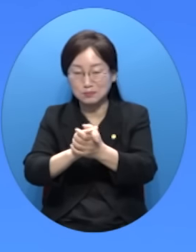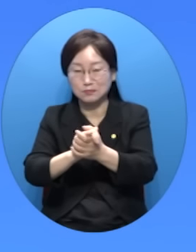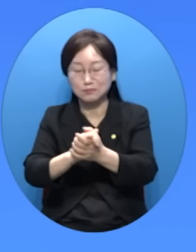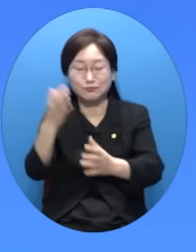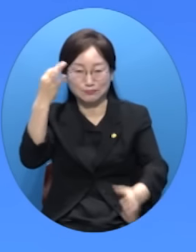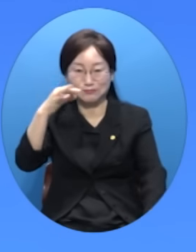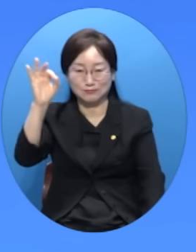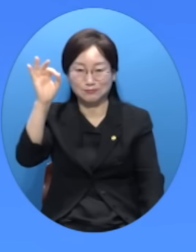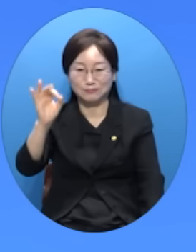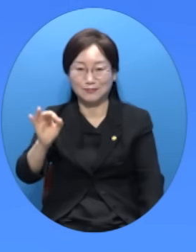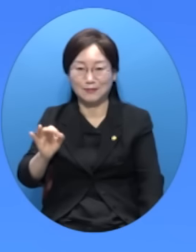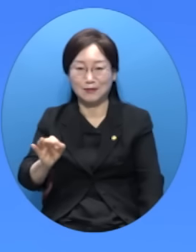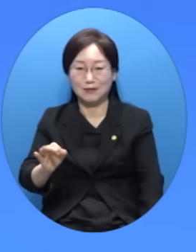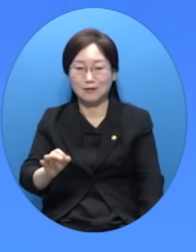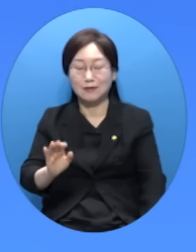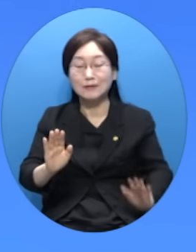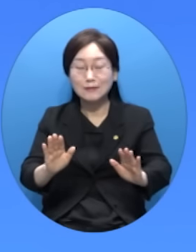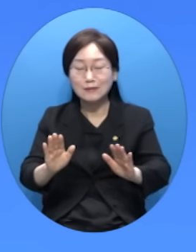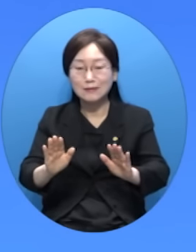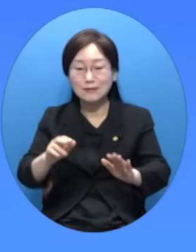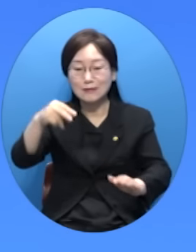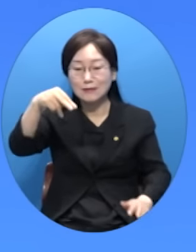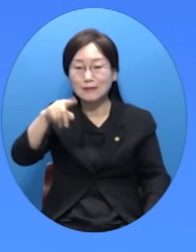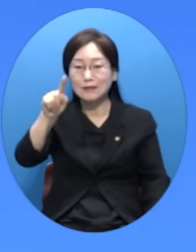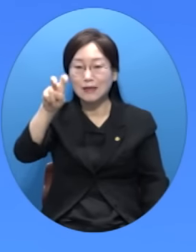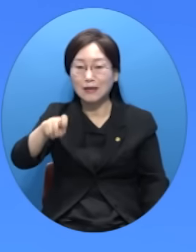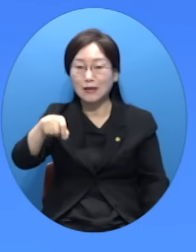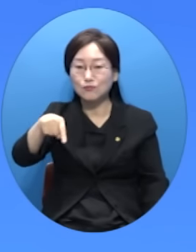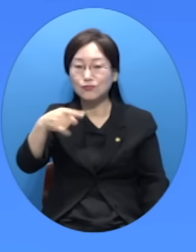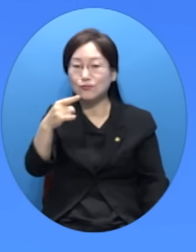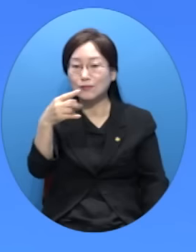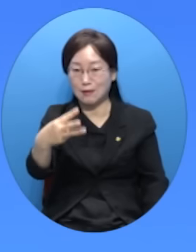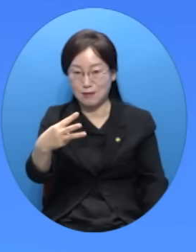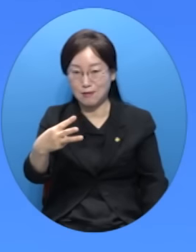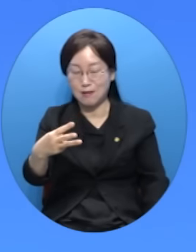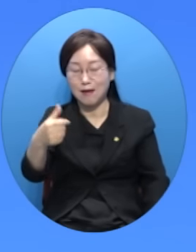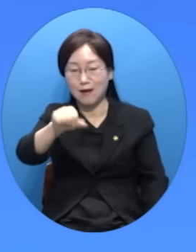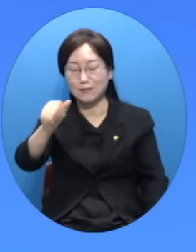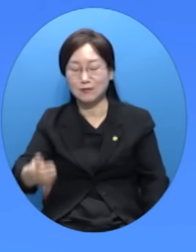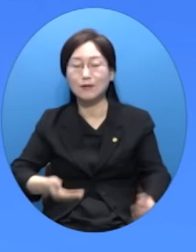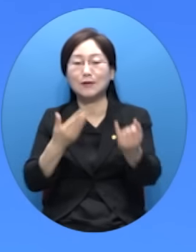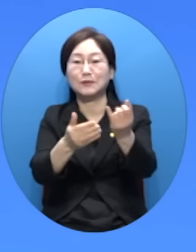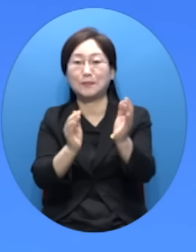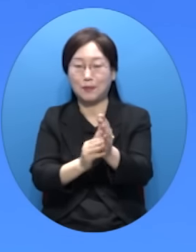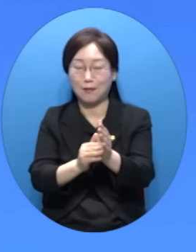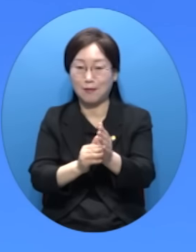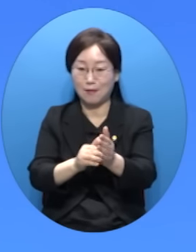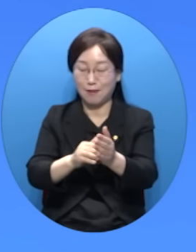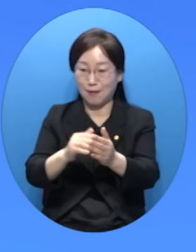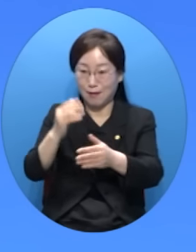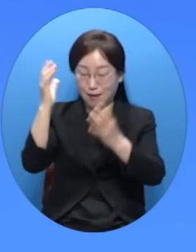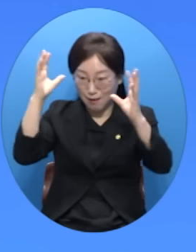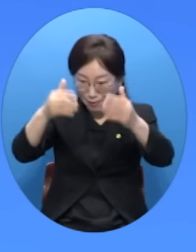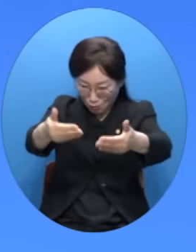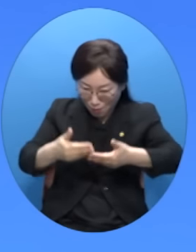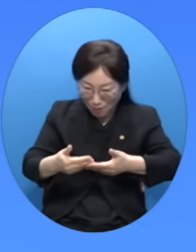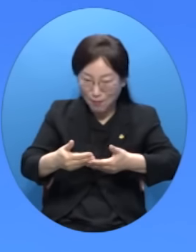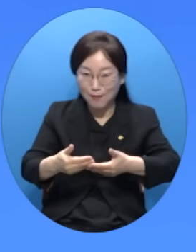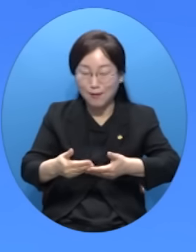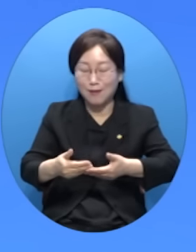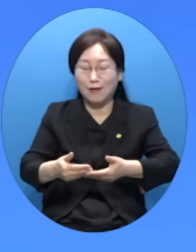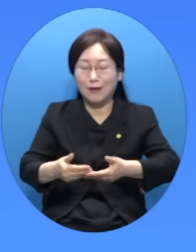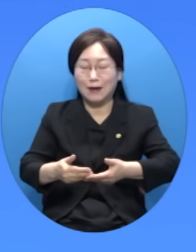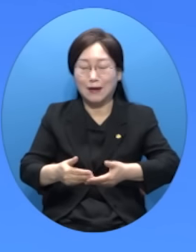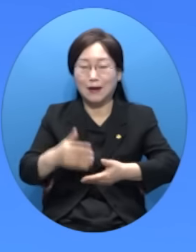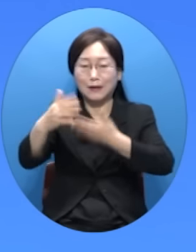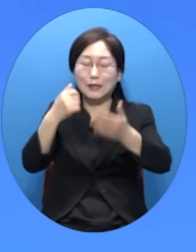그에게 사매를 선물로 주셨습니다. 하나님께 약속한 대로 사무엘을 하나님께 드렸더니 다시 하나님께서